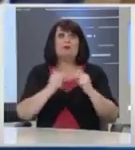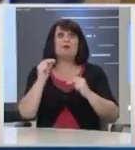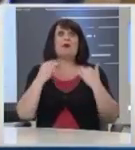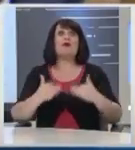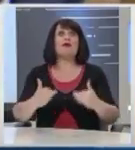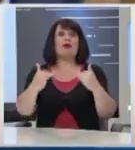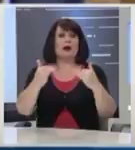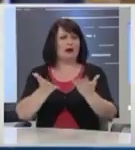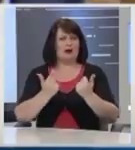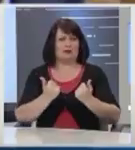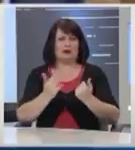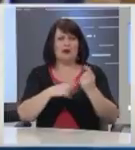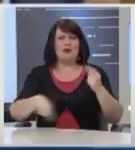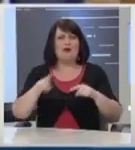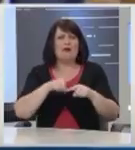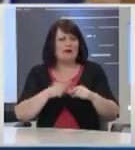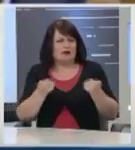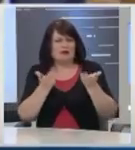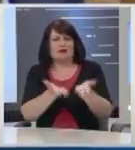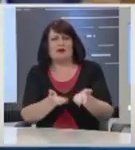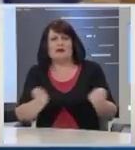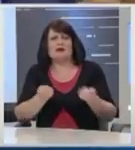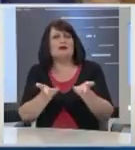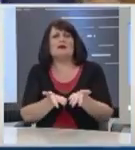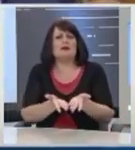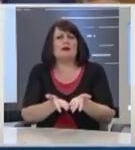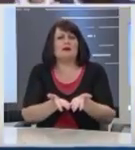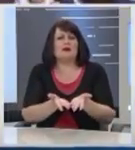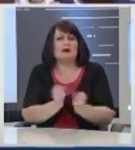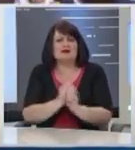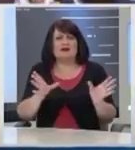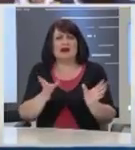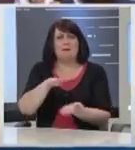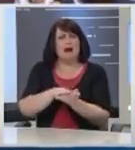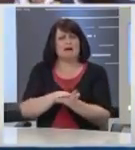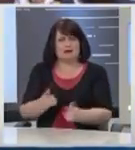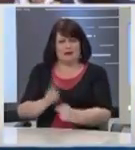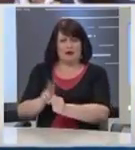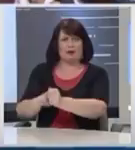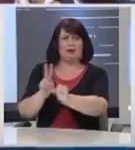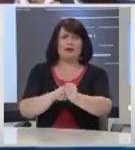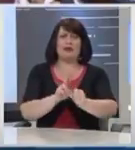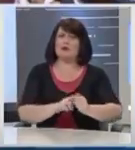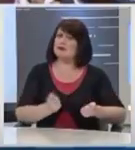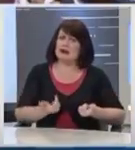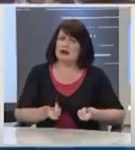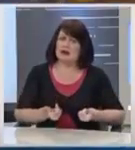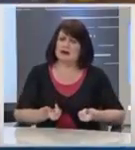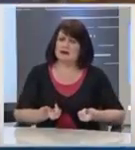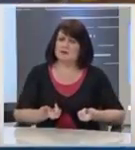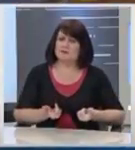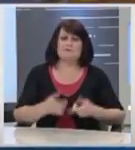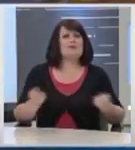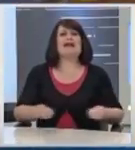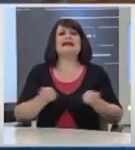όταν το Πανελλήνιο βοούσε για αυτές τους ευνίδιους θανάτους, για αυτή την εξέλιξη